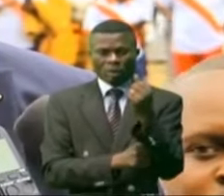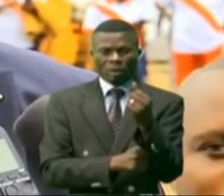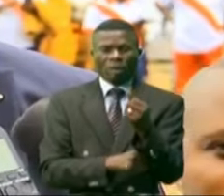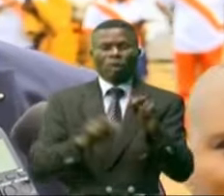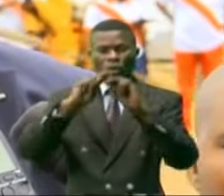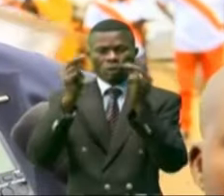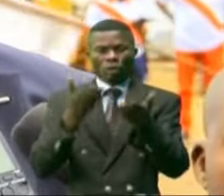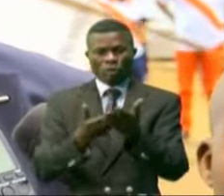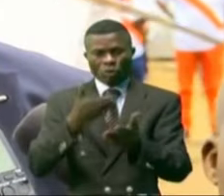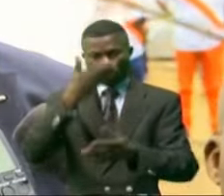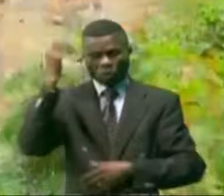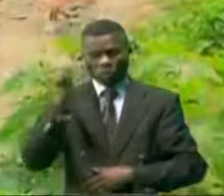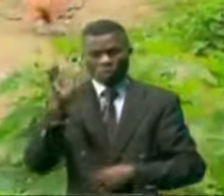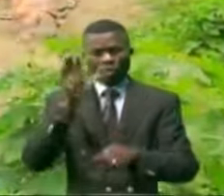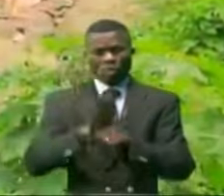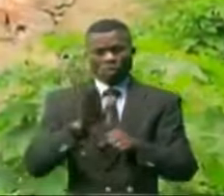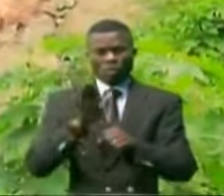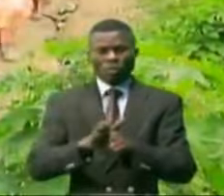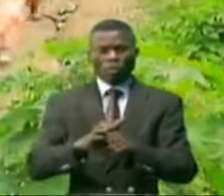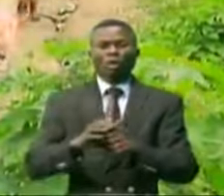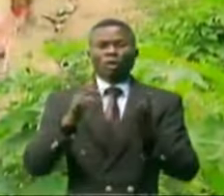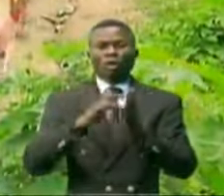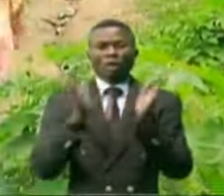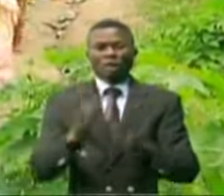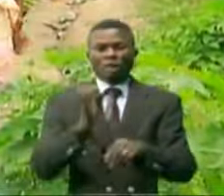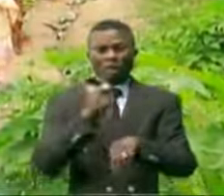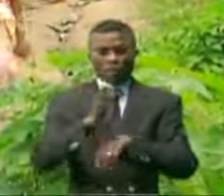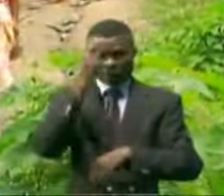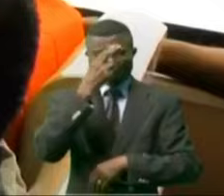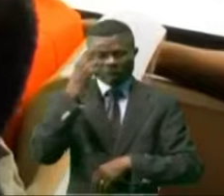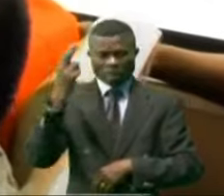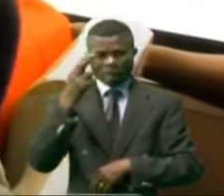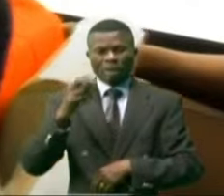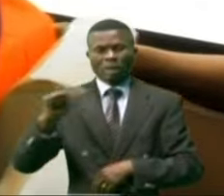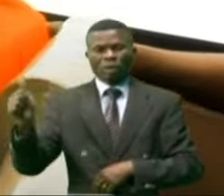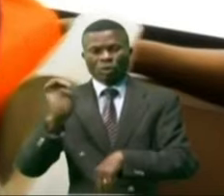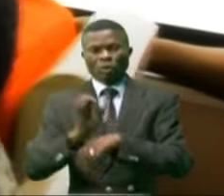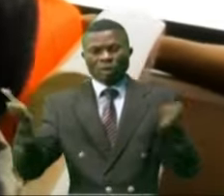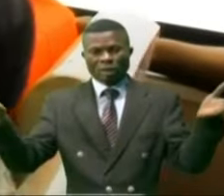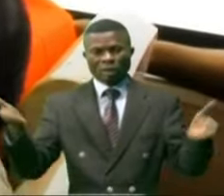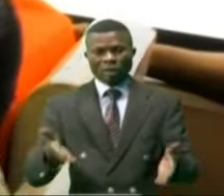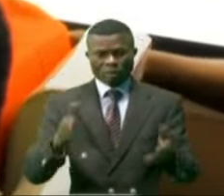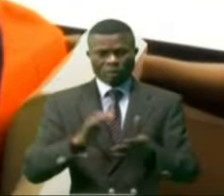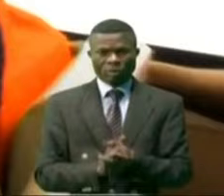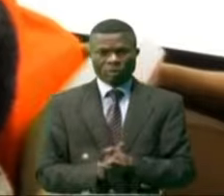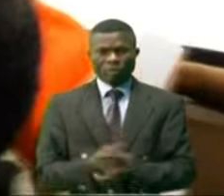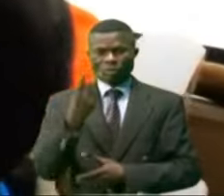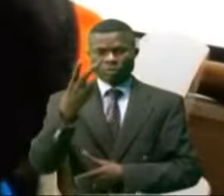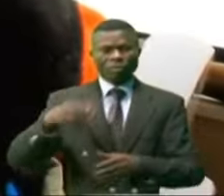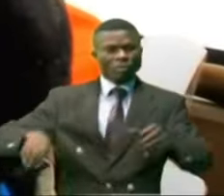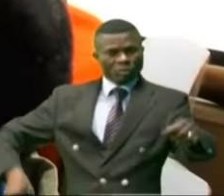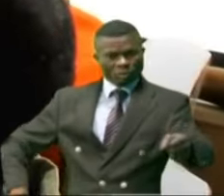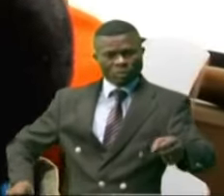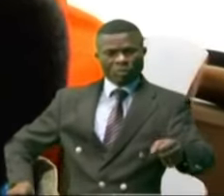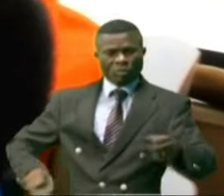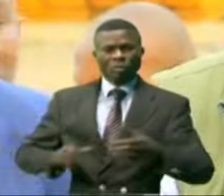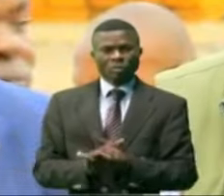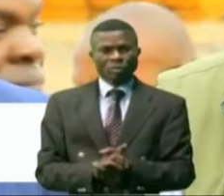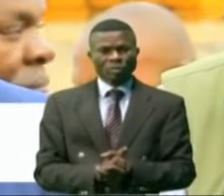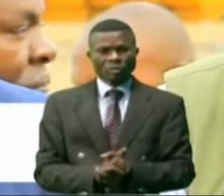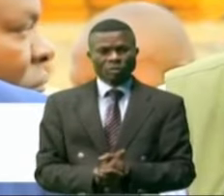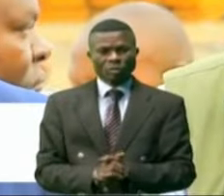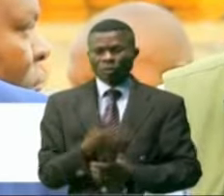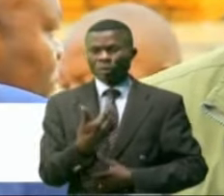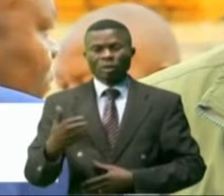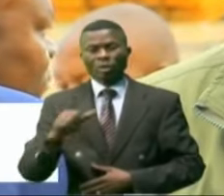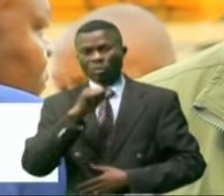groupe, sans oublier des milliers de fidèles catholiques et des autres confessions religieuses. Nous pouvons dire que ces deux vedettes ne sont pas